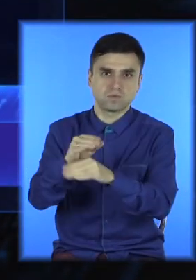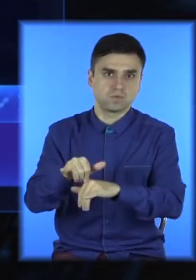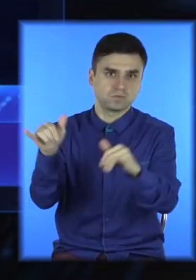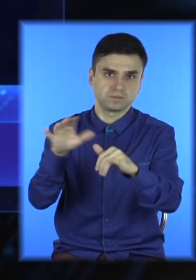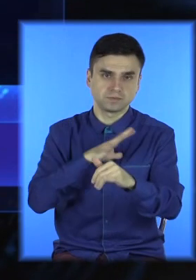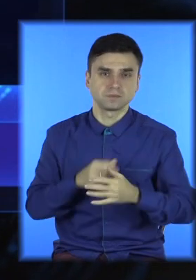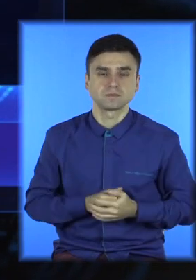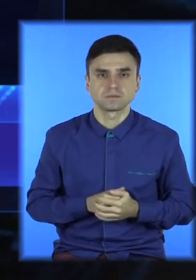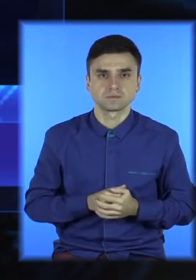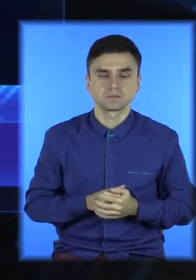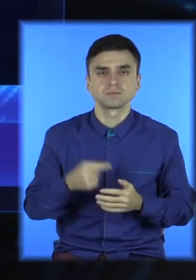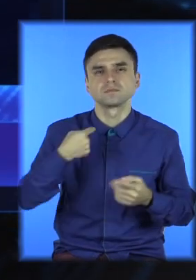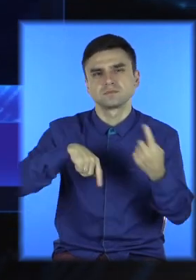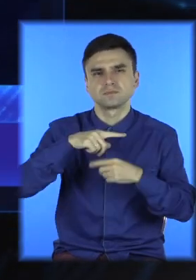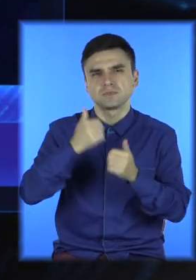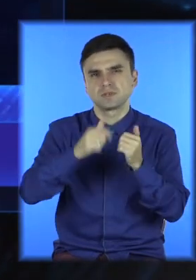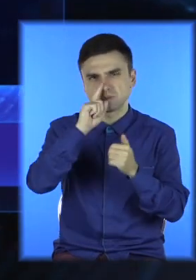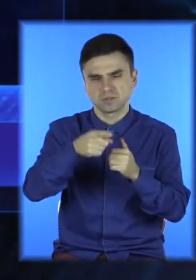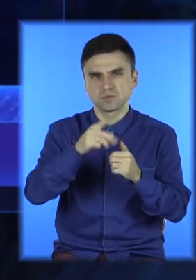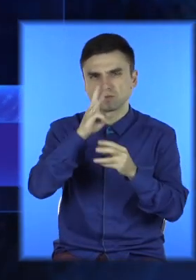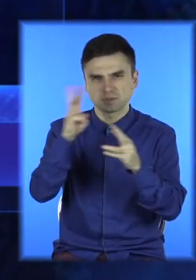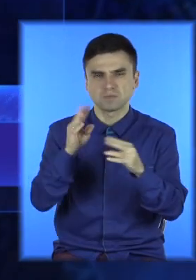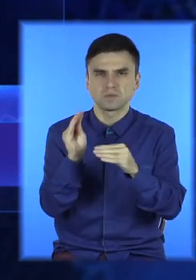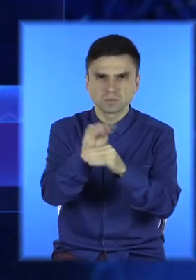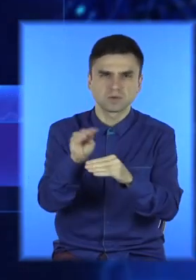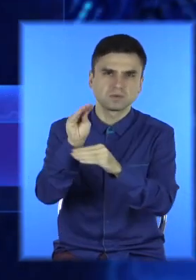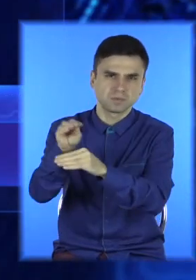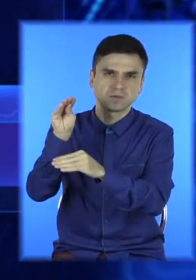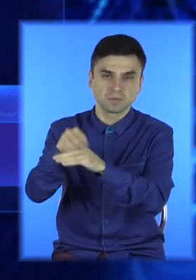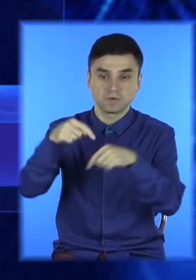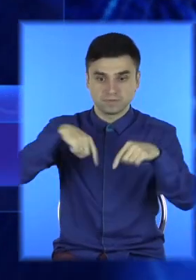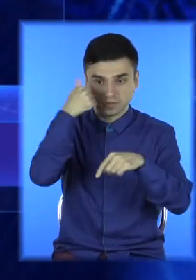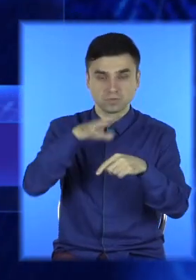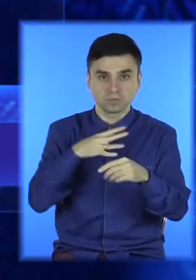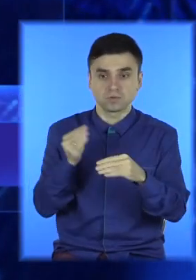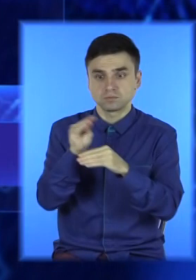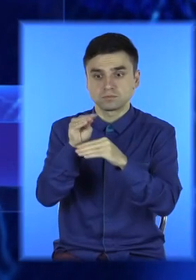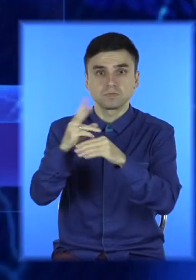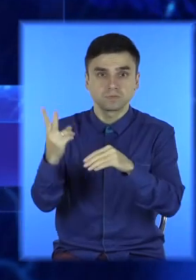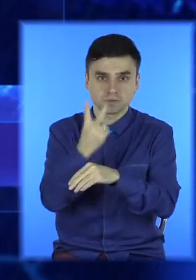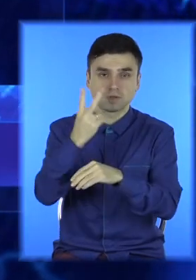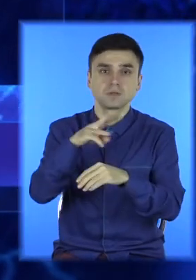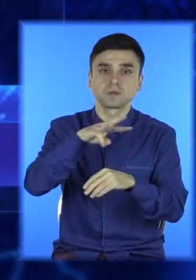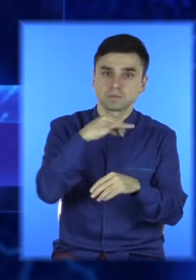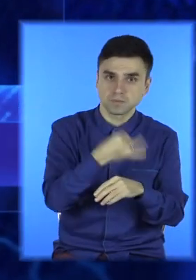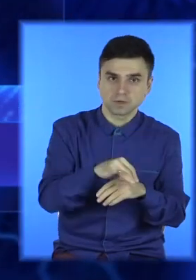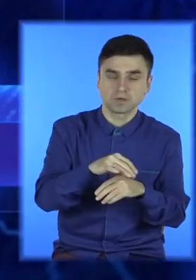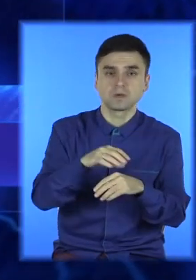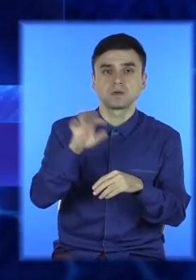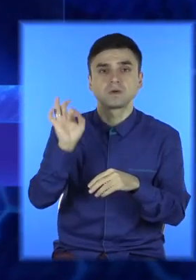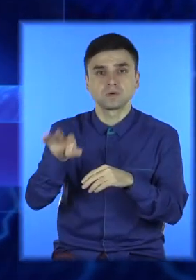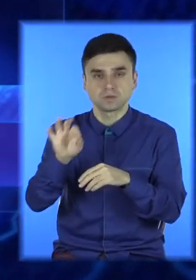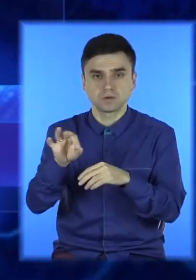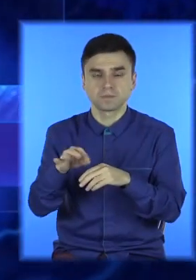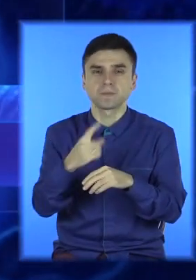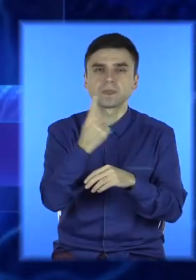підвищували двічі – в травні та жовтні. З 1 травня заробітна плата зросла майже на 25%. За січень-вересень 2018